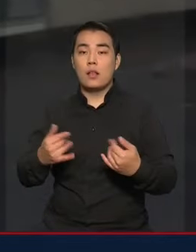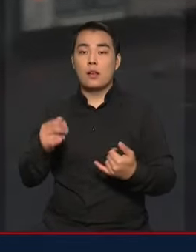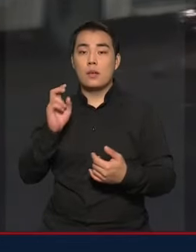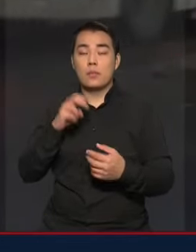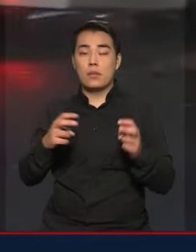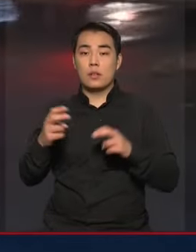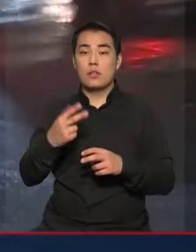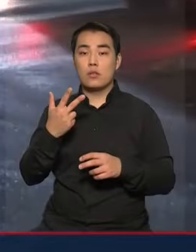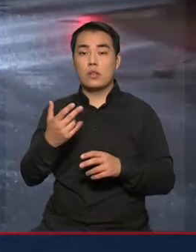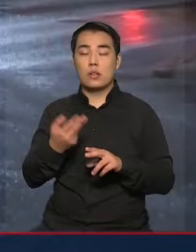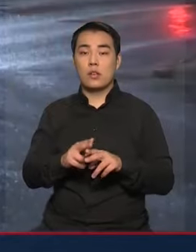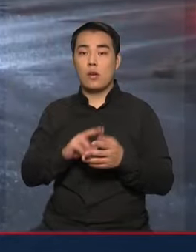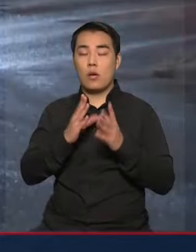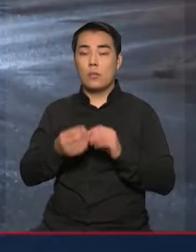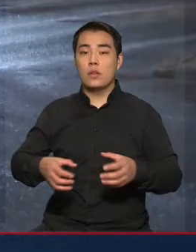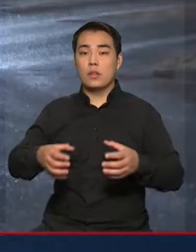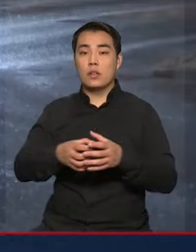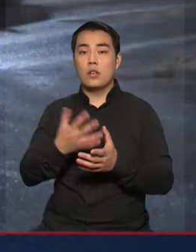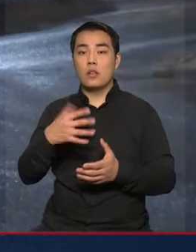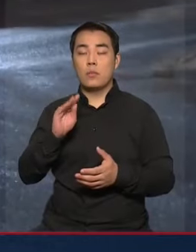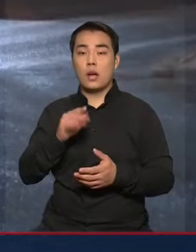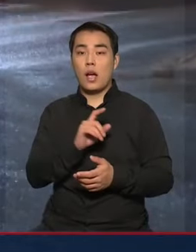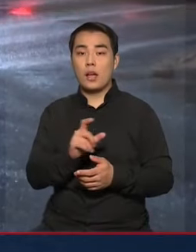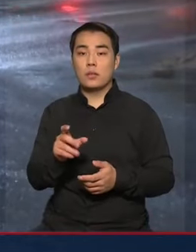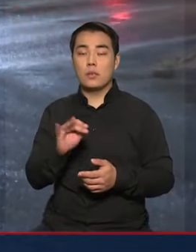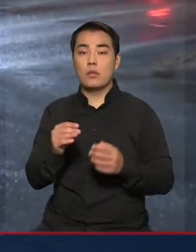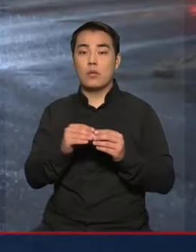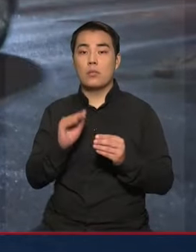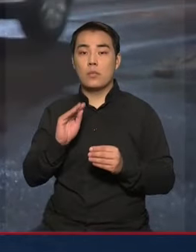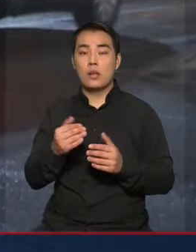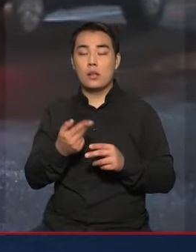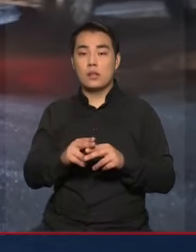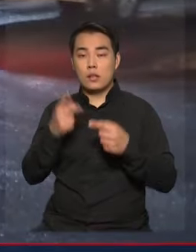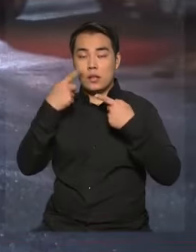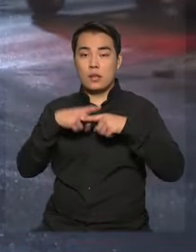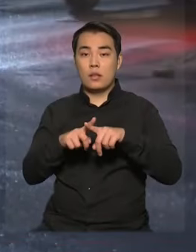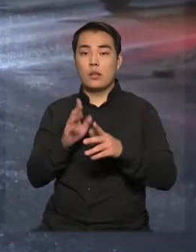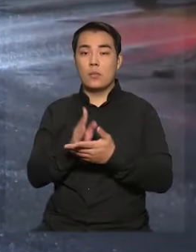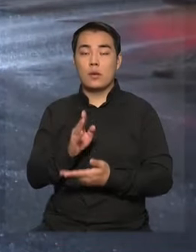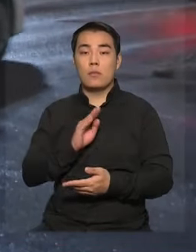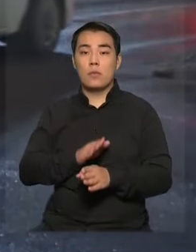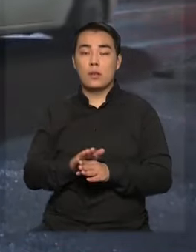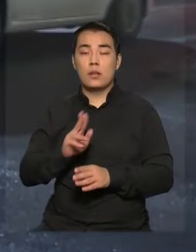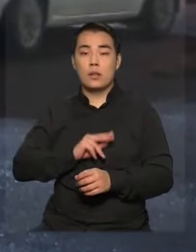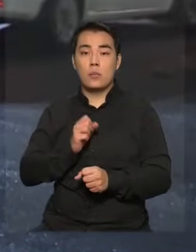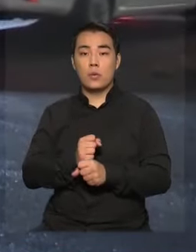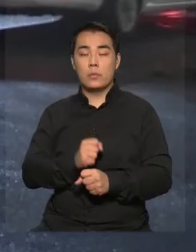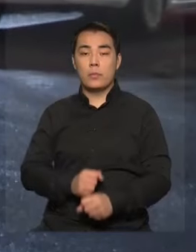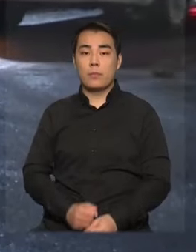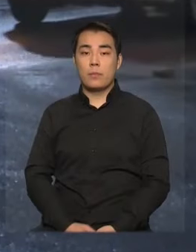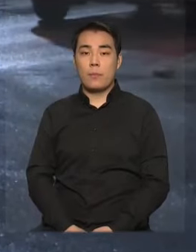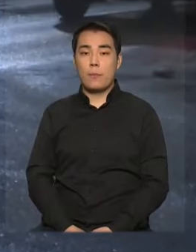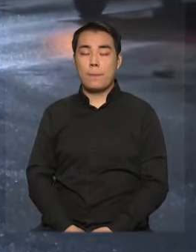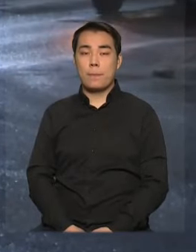келетін 3 эшелон құрылып, онда 50 мыңнан астам адам және 10 мың бірлік техника жұмылдырылады. Гүлзат Сахова, Ерік